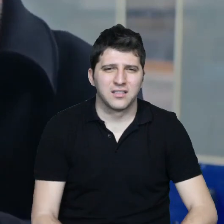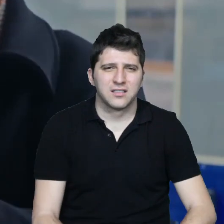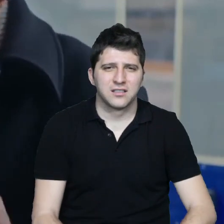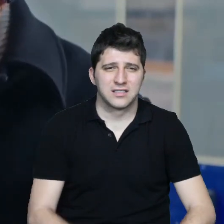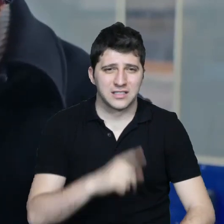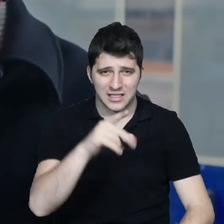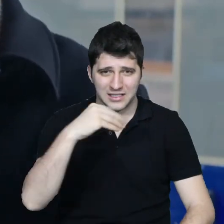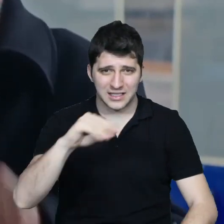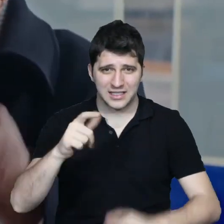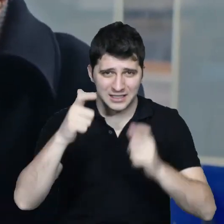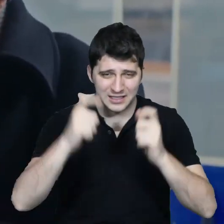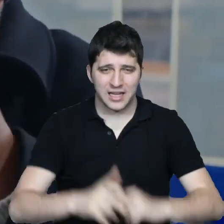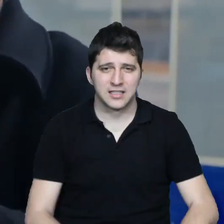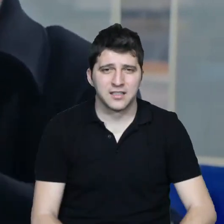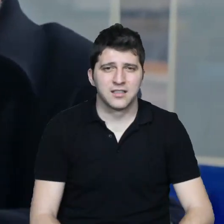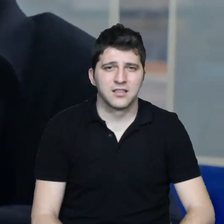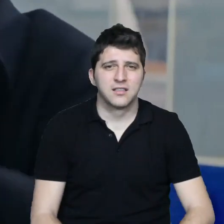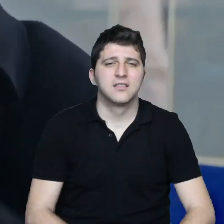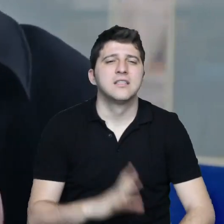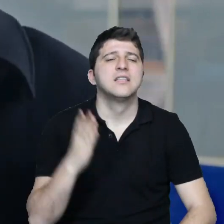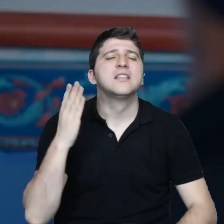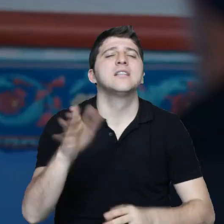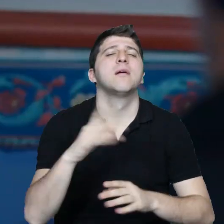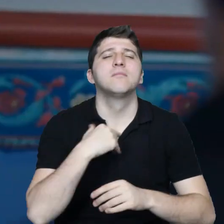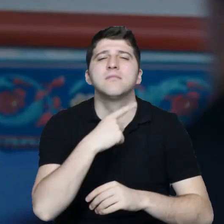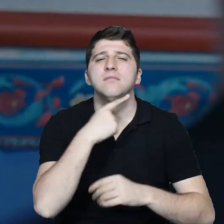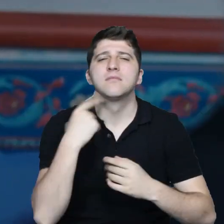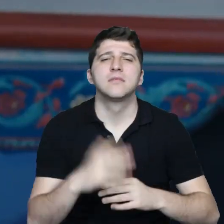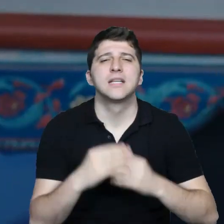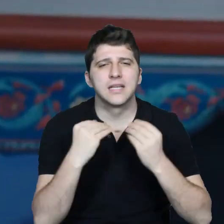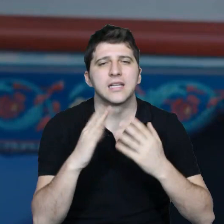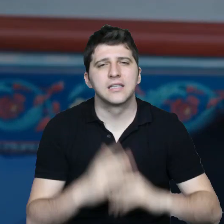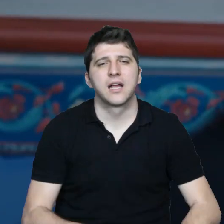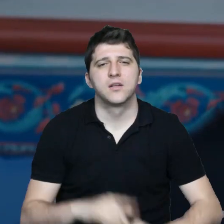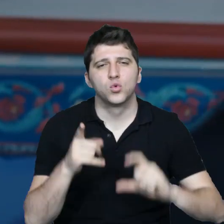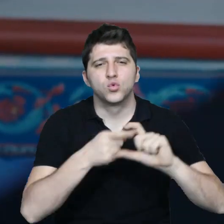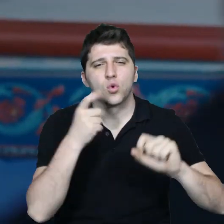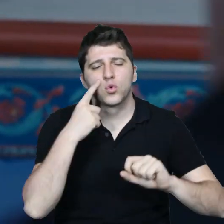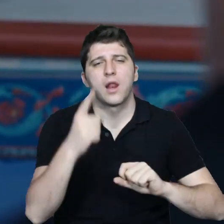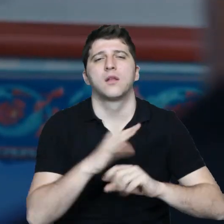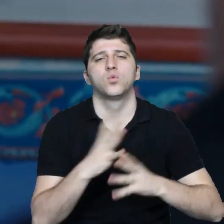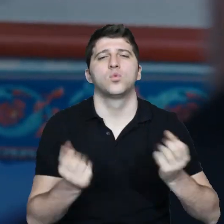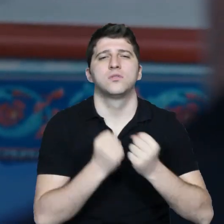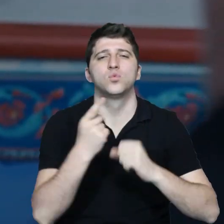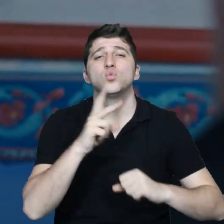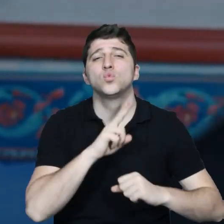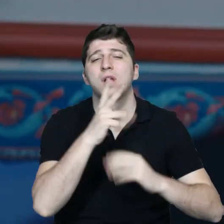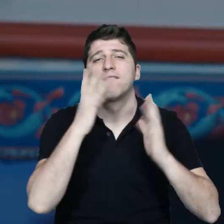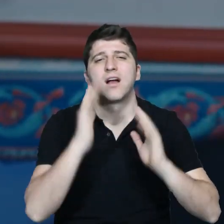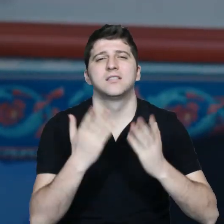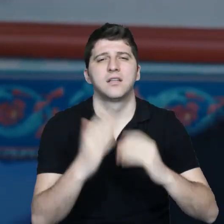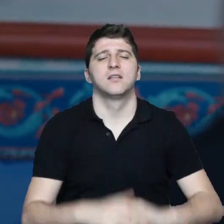Senin sattığın yere münkerle nekir uğramaz bile. İyi ya, sorgudan yırtarsın işte. Zaten çok günahın var